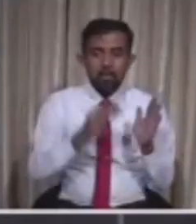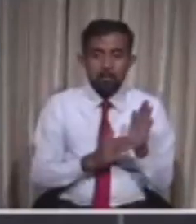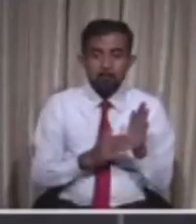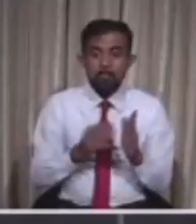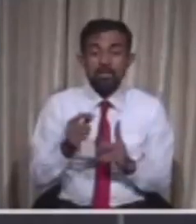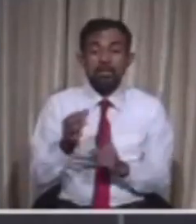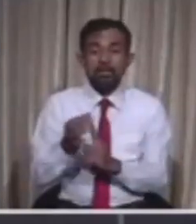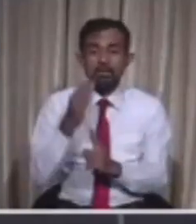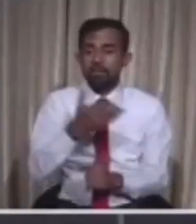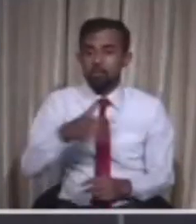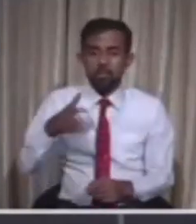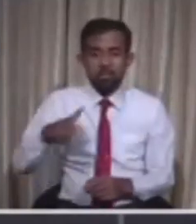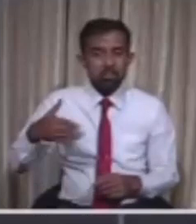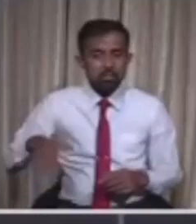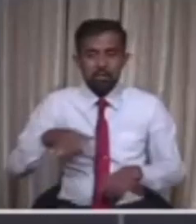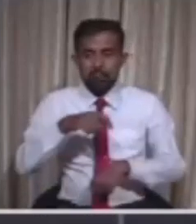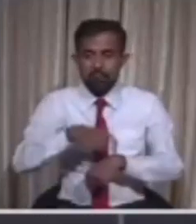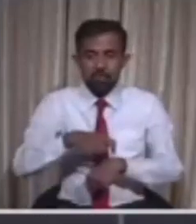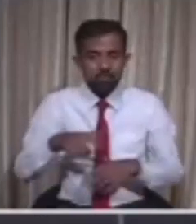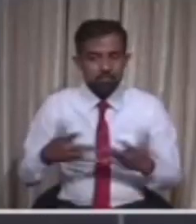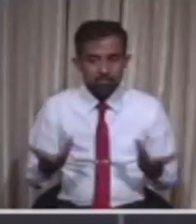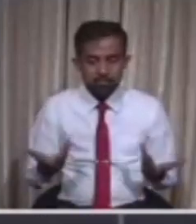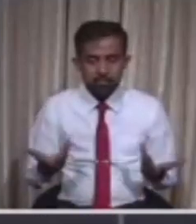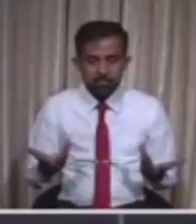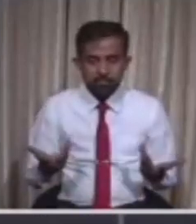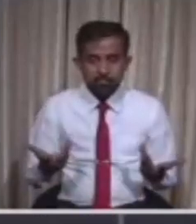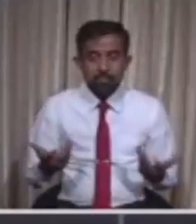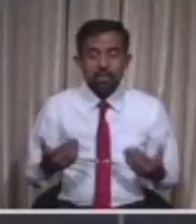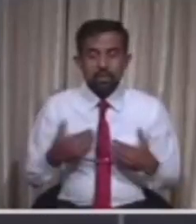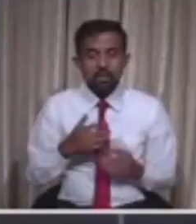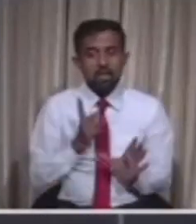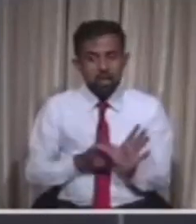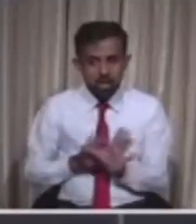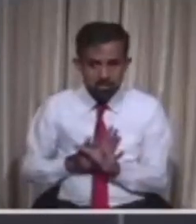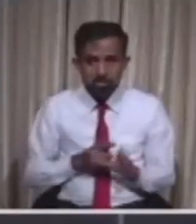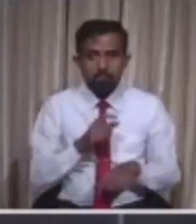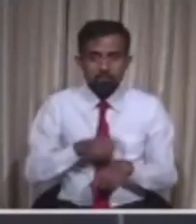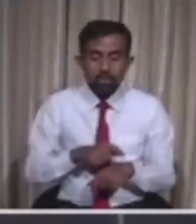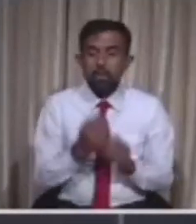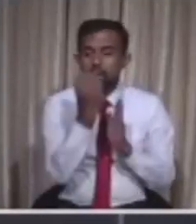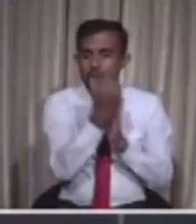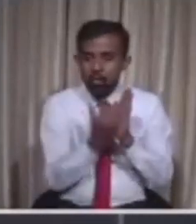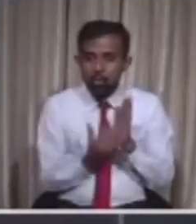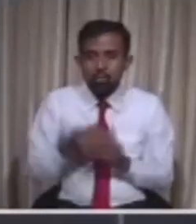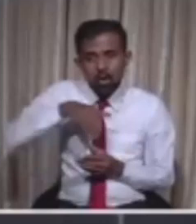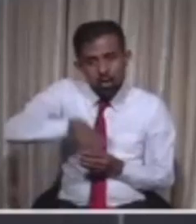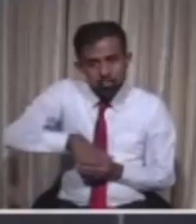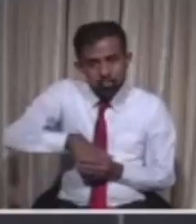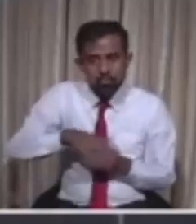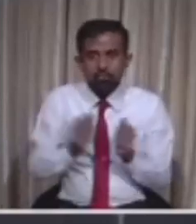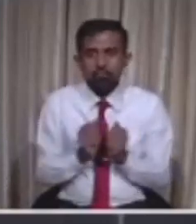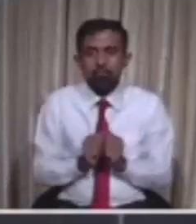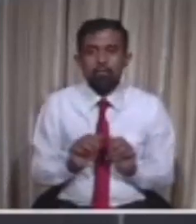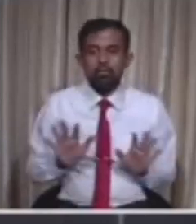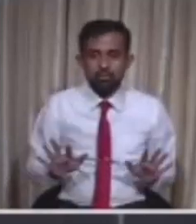පන්නන්න හැකියාවක් නැහැ. ඒ අපි හැම විටම විවස්ථාව ඇතුලේ වැඩ